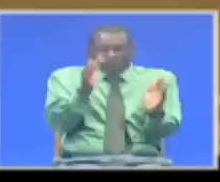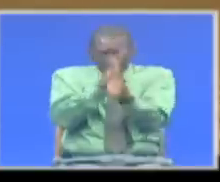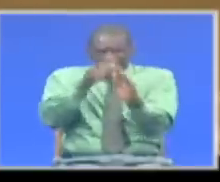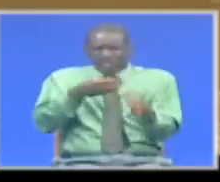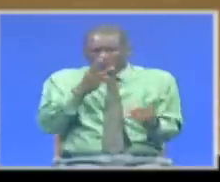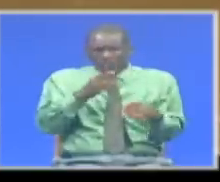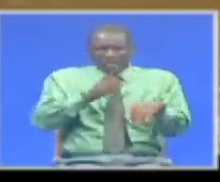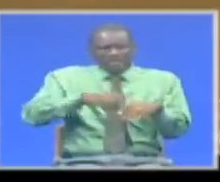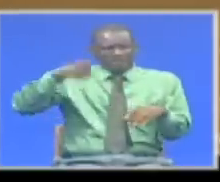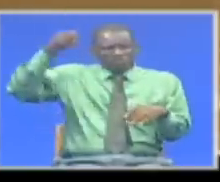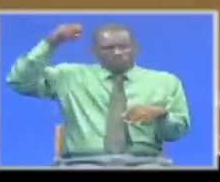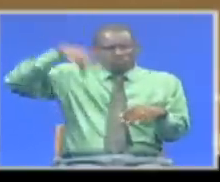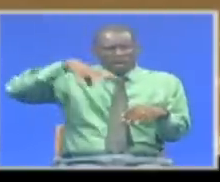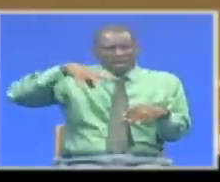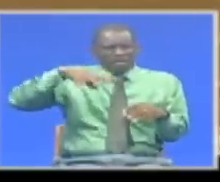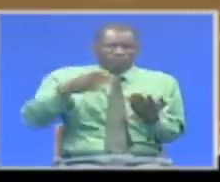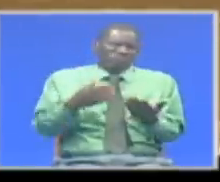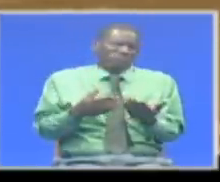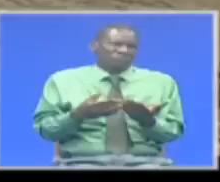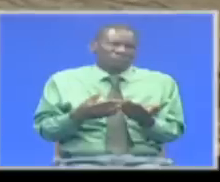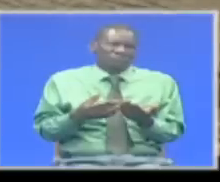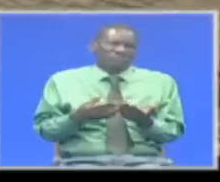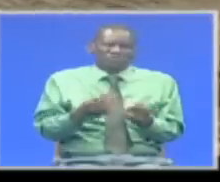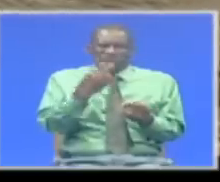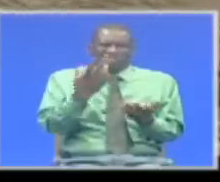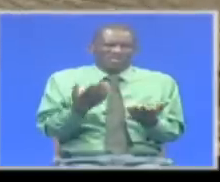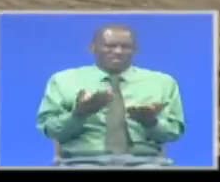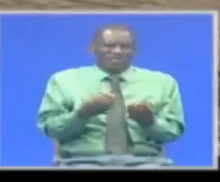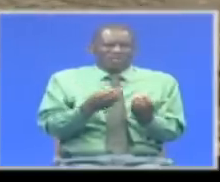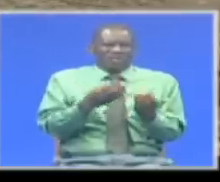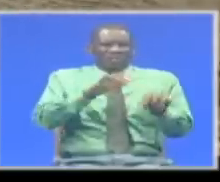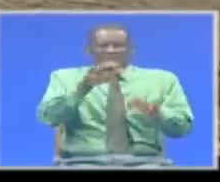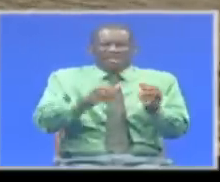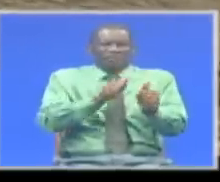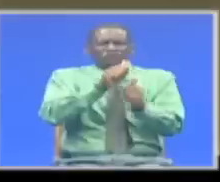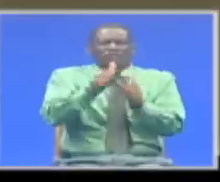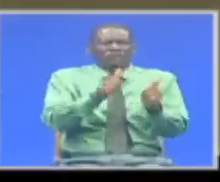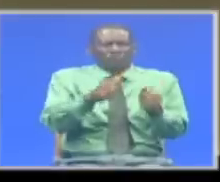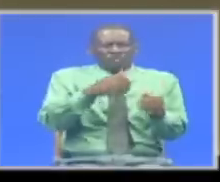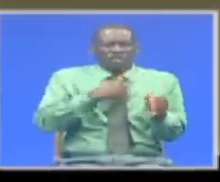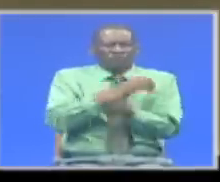kiangazi nakuja naona na kwa jua anapika sana sababu hakuna maji ya kulalia.